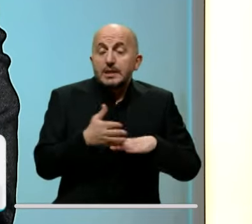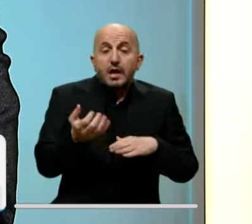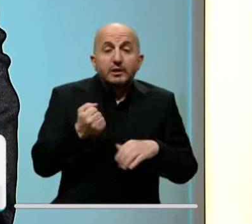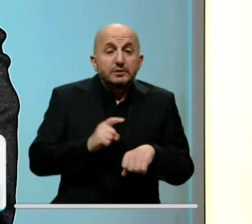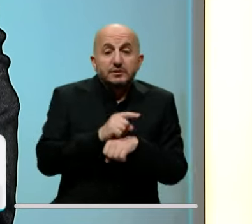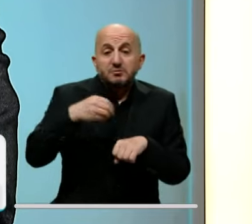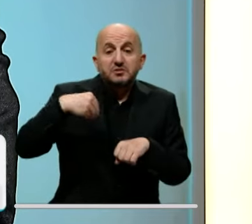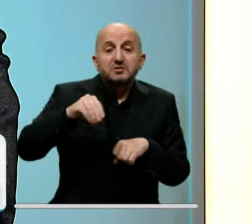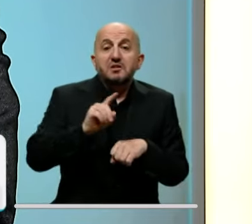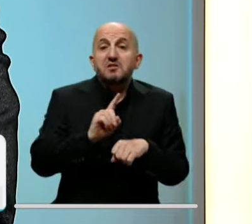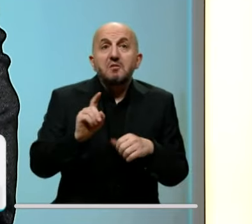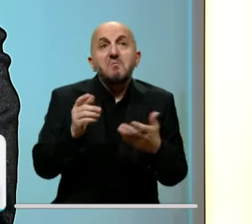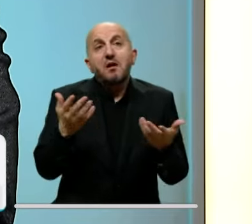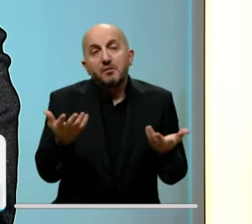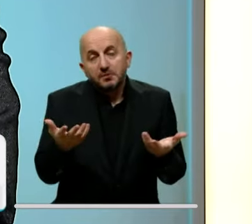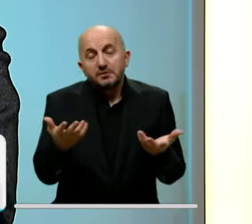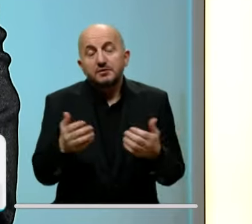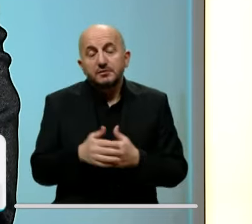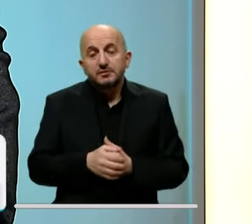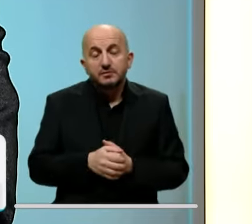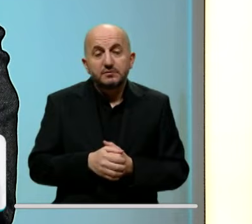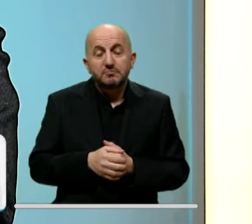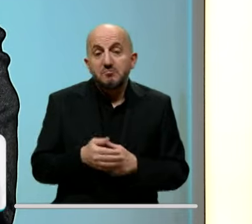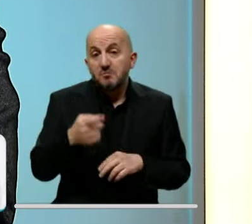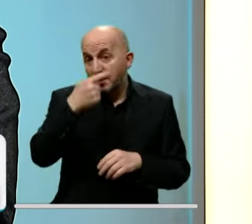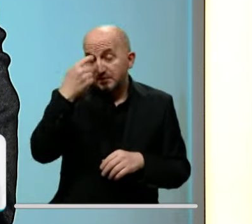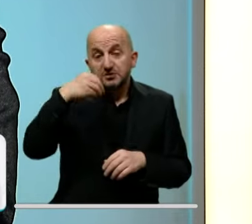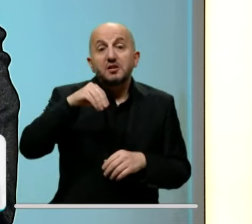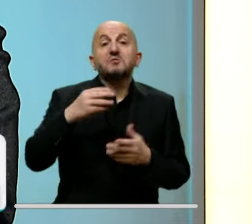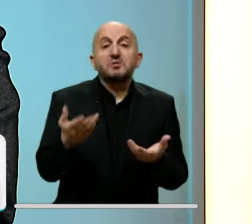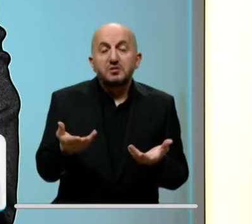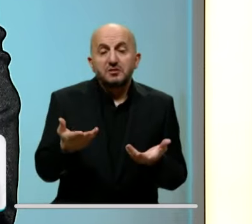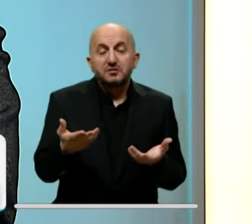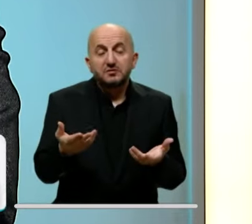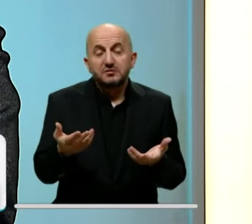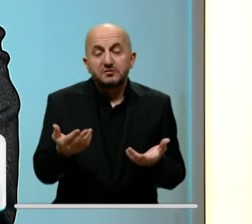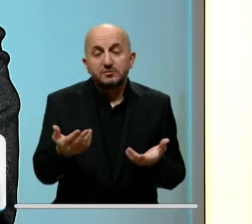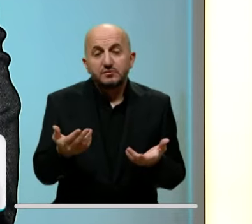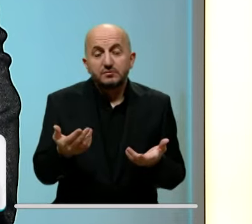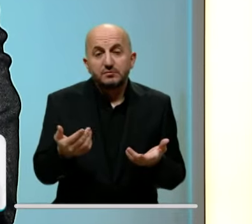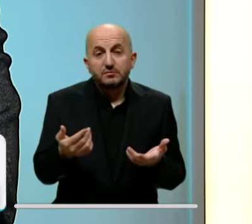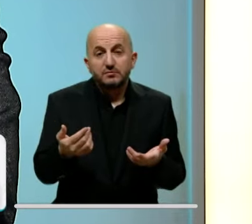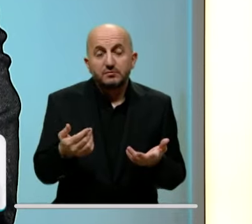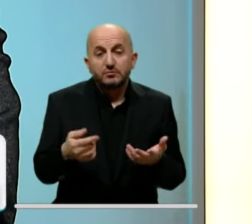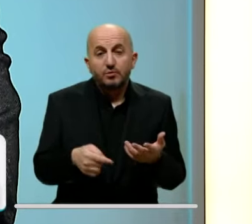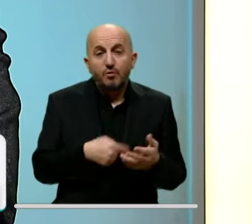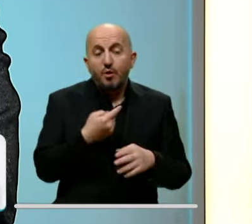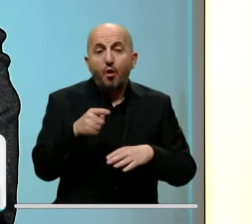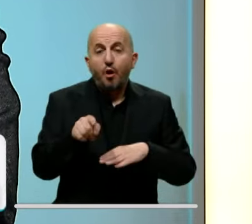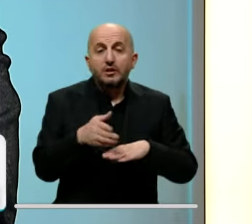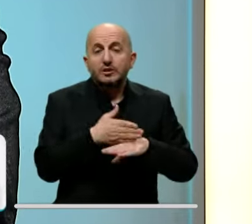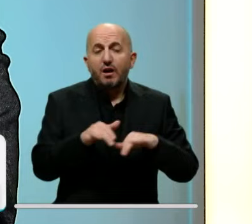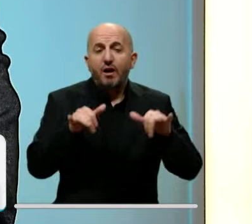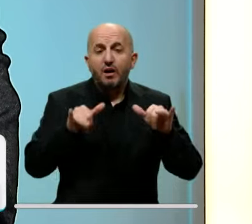onu satamayacak tır da belki de satmayacak belki Eee o normal O eşyaların